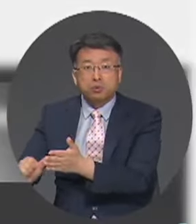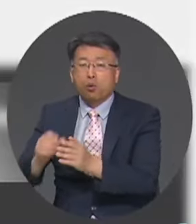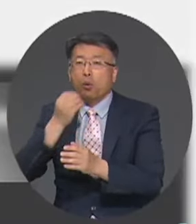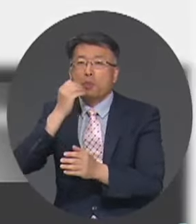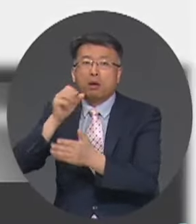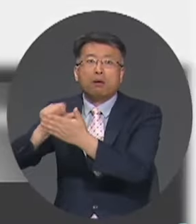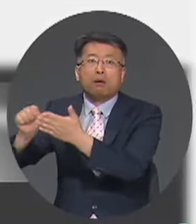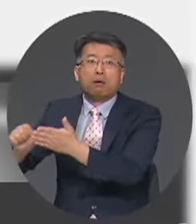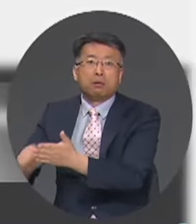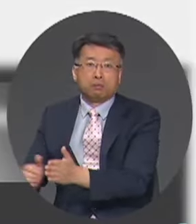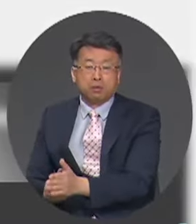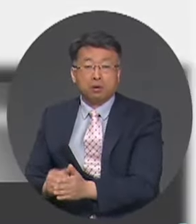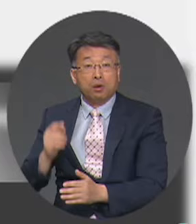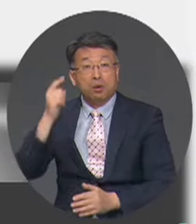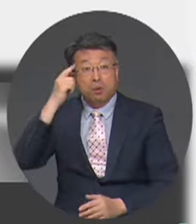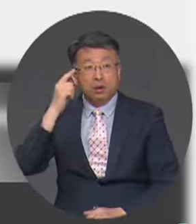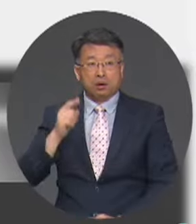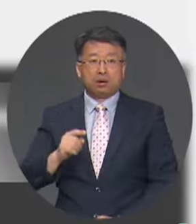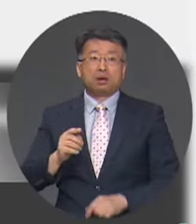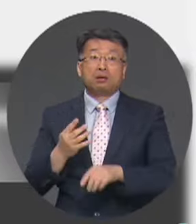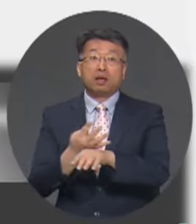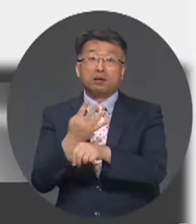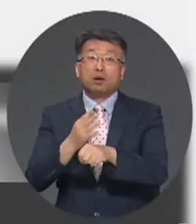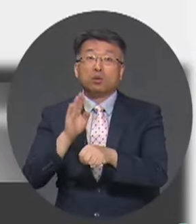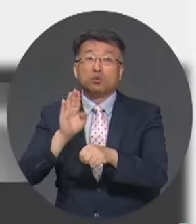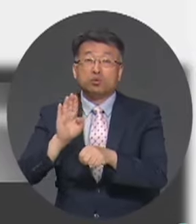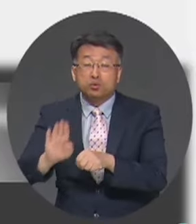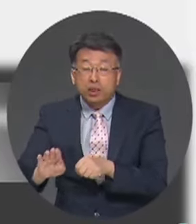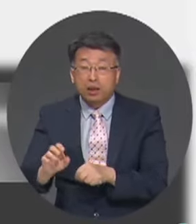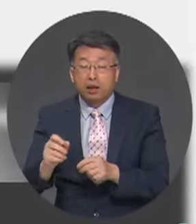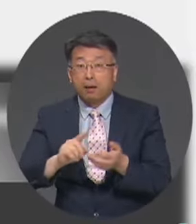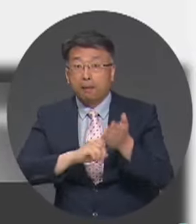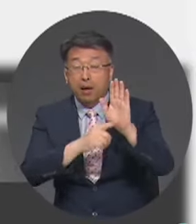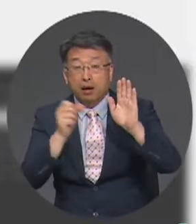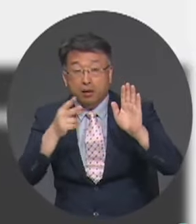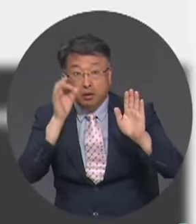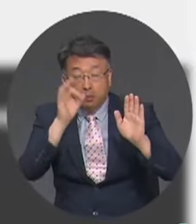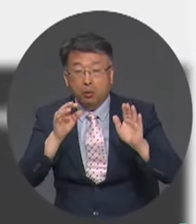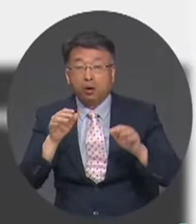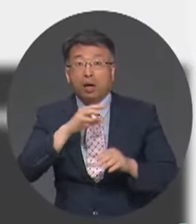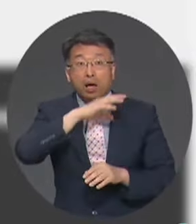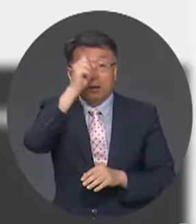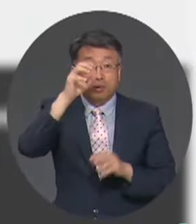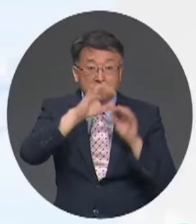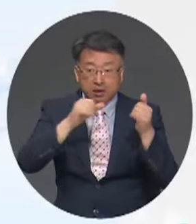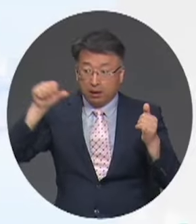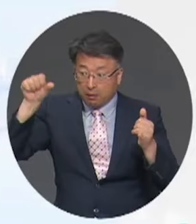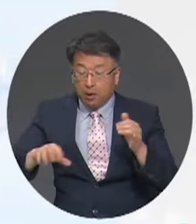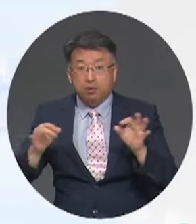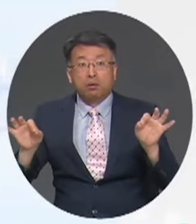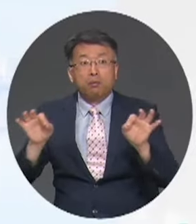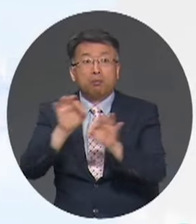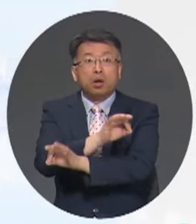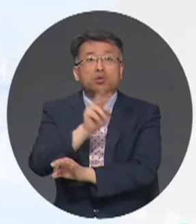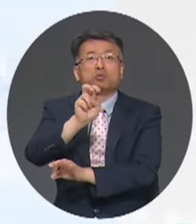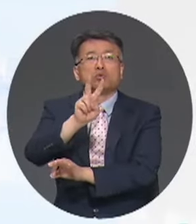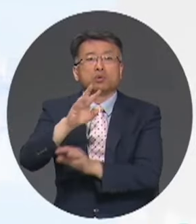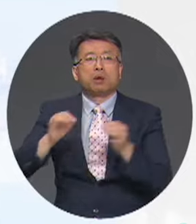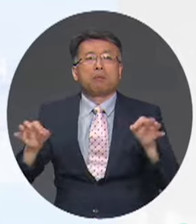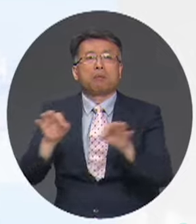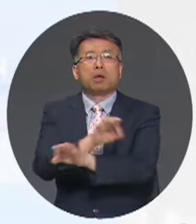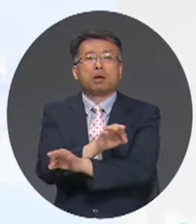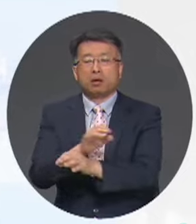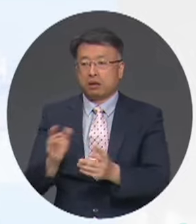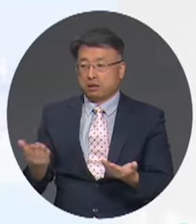삭제됐습니다 시간 후 합격자 제 공지에서 무려 22명의 당락이 뒤집혔습니다 체용 과정 일체를